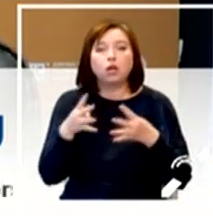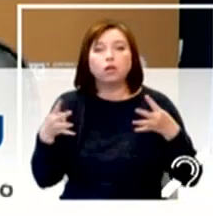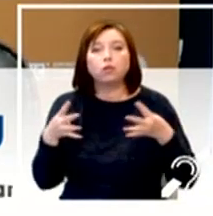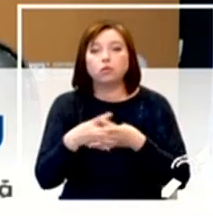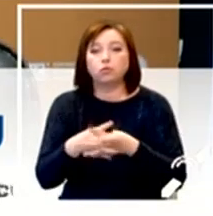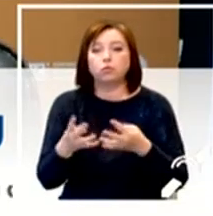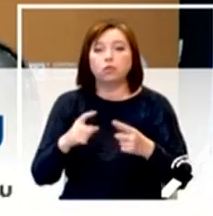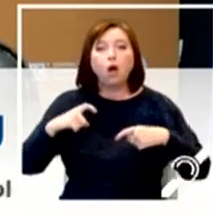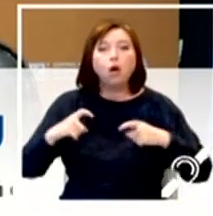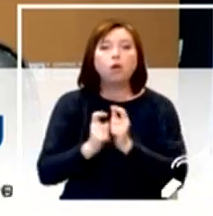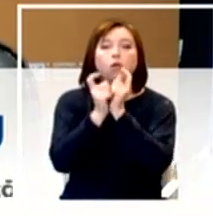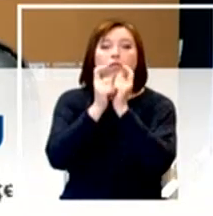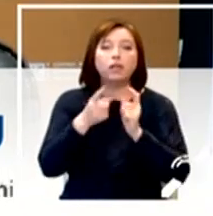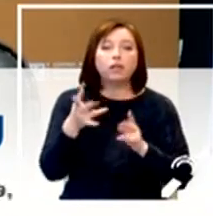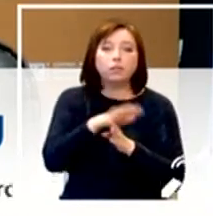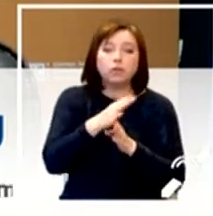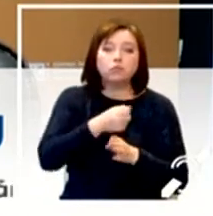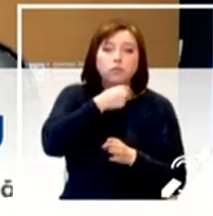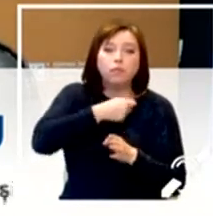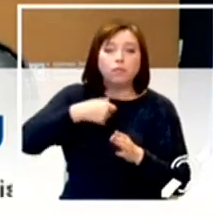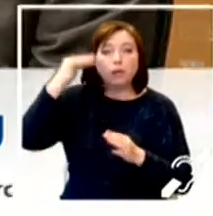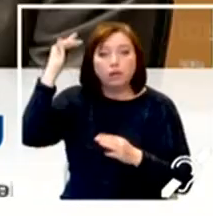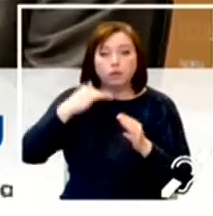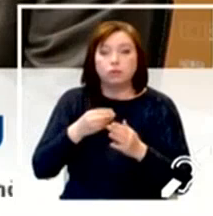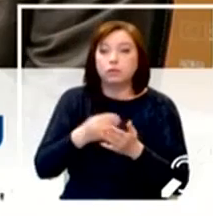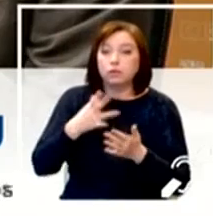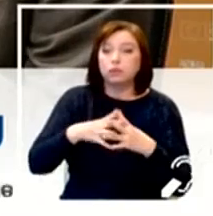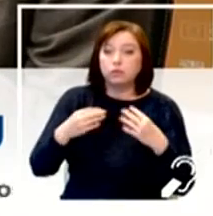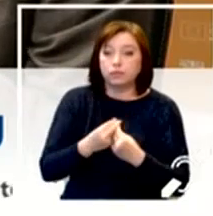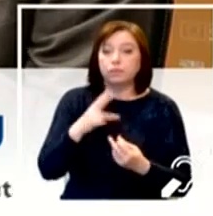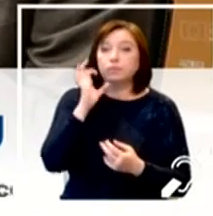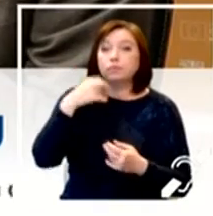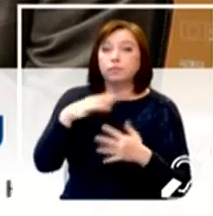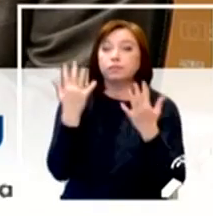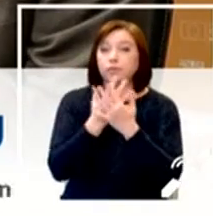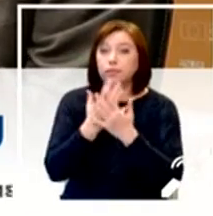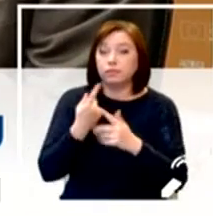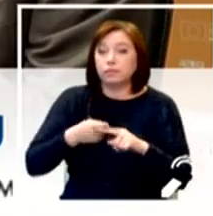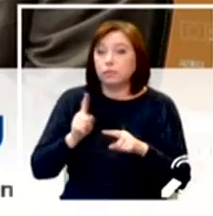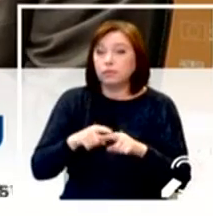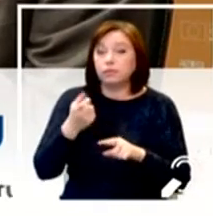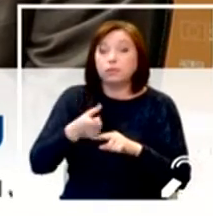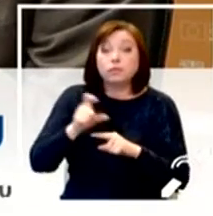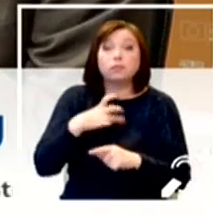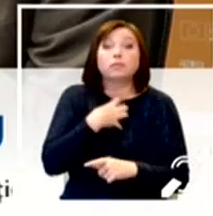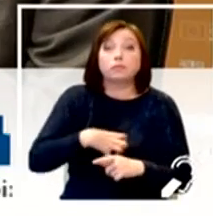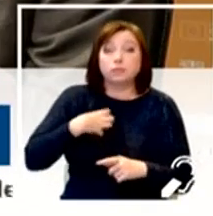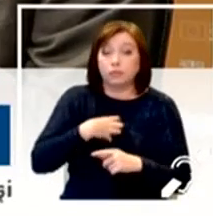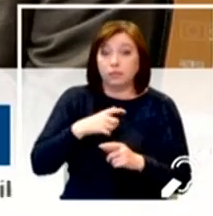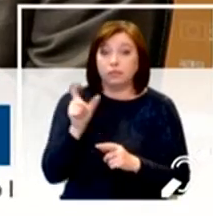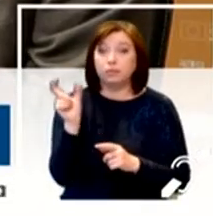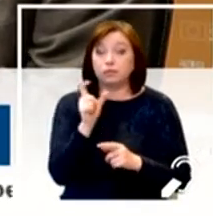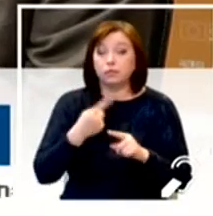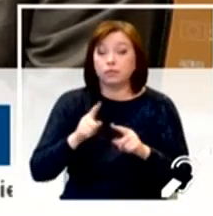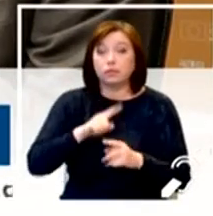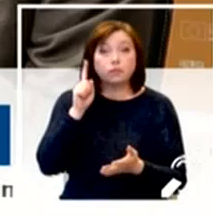de conflictul dintre generații de valorile familiale fondul cinematografiei este de fapt cel mai important element care